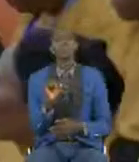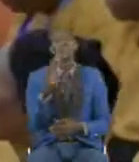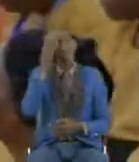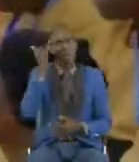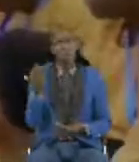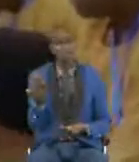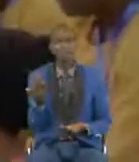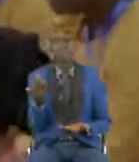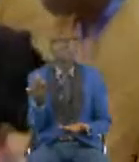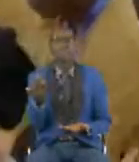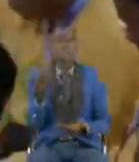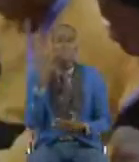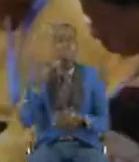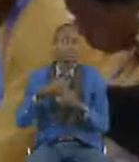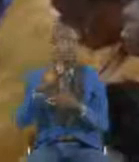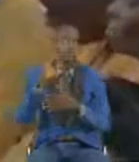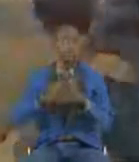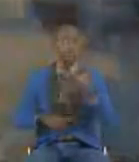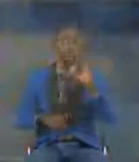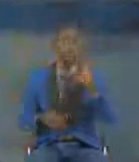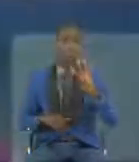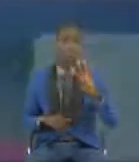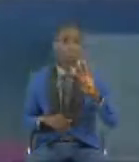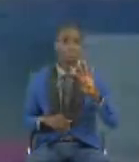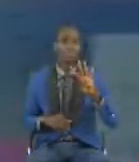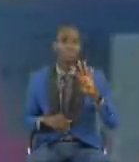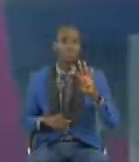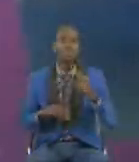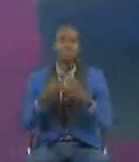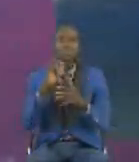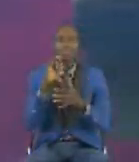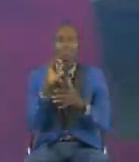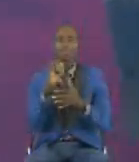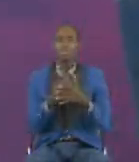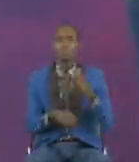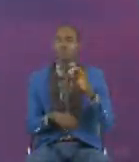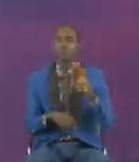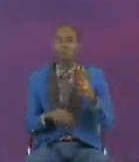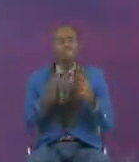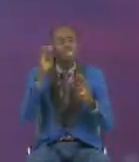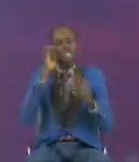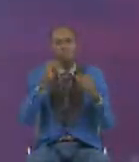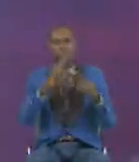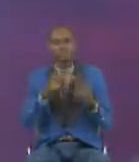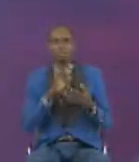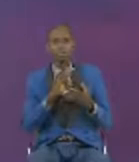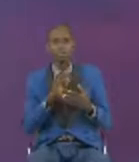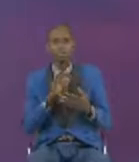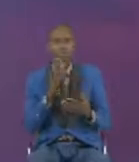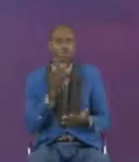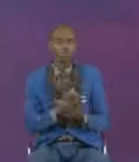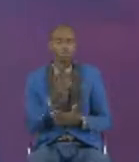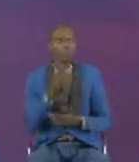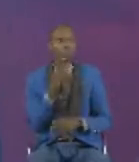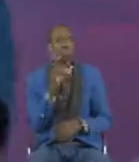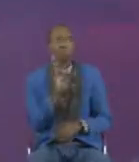Pourquoi? Chapitre 4. Il a essayé de les empêcher. Ils ont dit non, nous avons